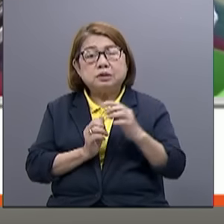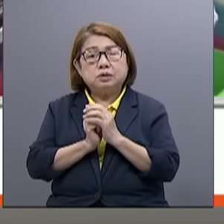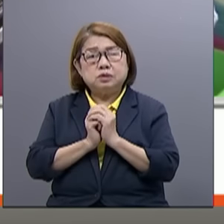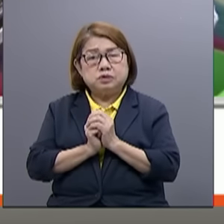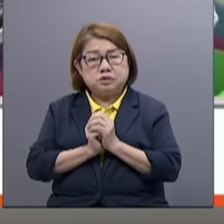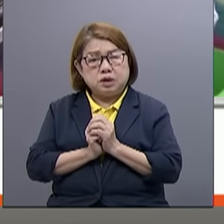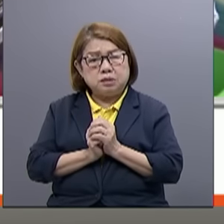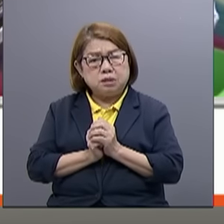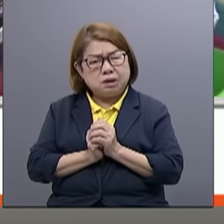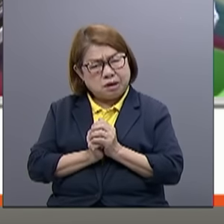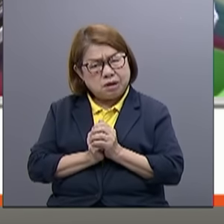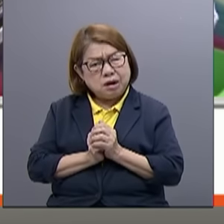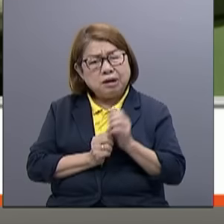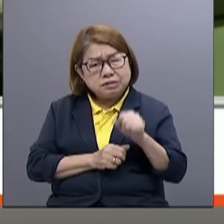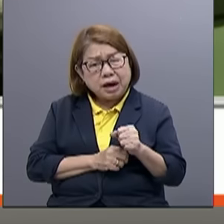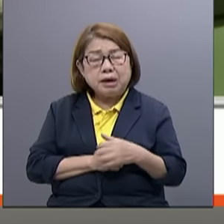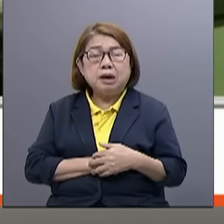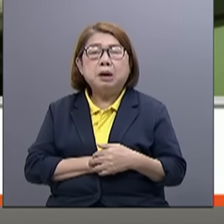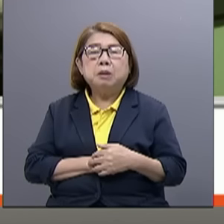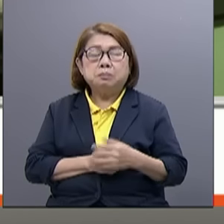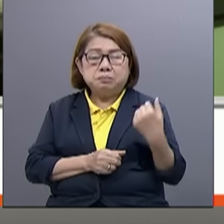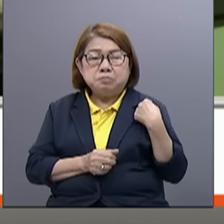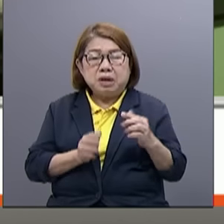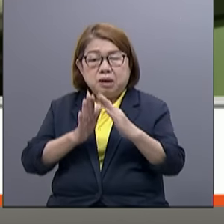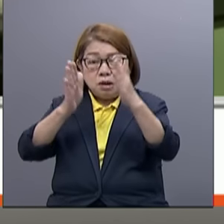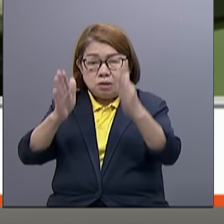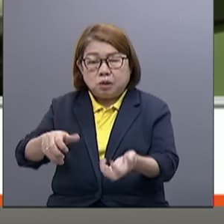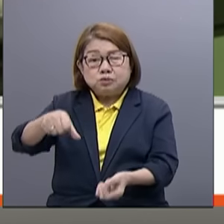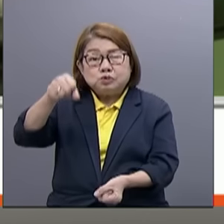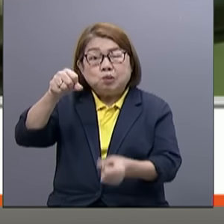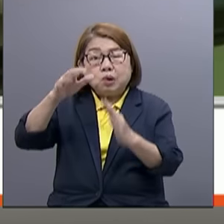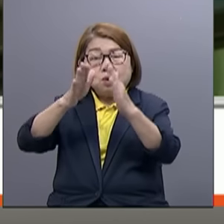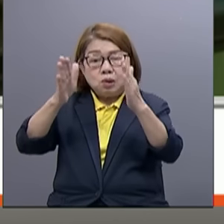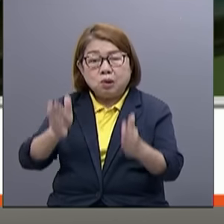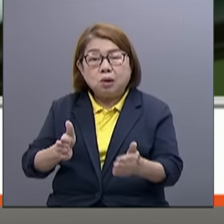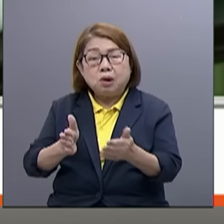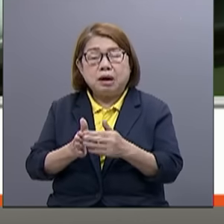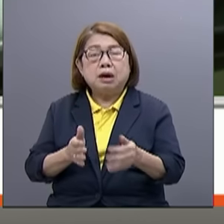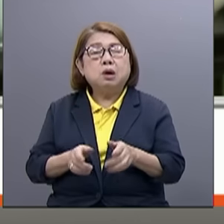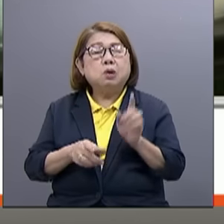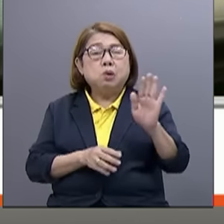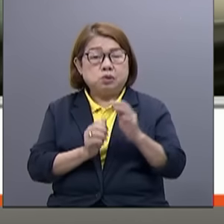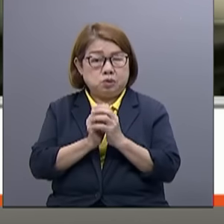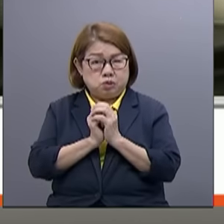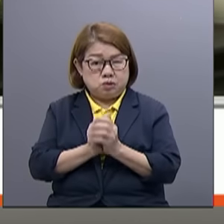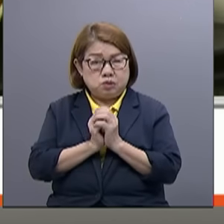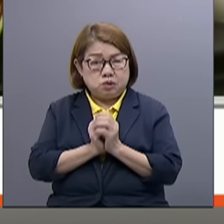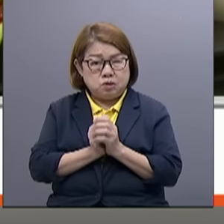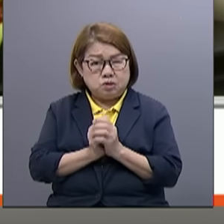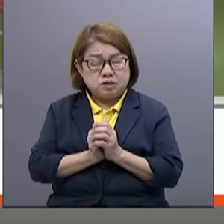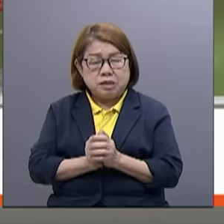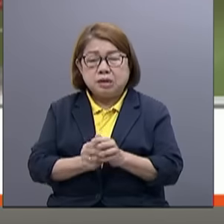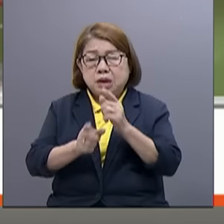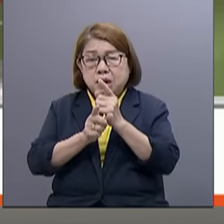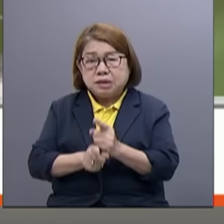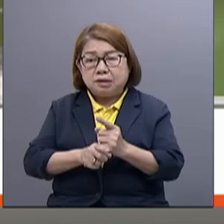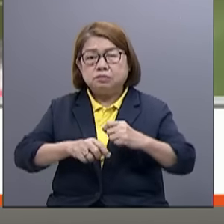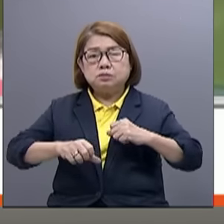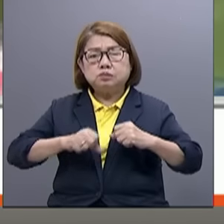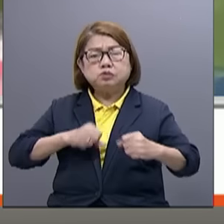ตยังไงคนขายเขาบอกว่าไอ้ที่เป็นแผ่นๆเป็นบล็อกเดียวนั่นนะคะมันถูกพัฒนามาจากจีนเพื่อตอบโจทย์ความต้องการของคนรุ่นใหม่